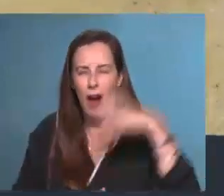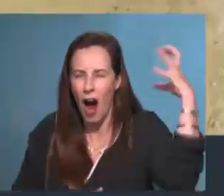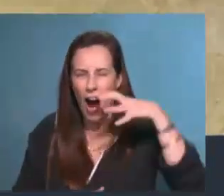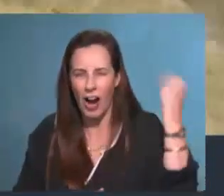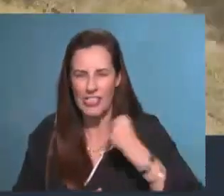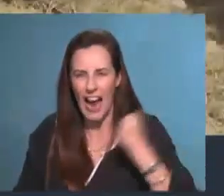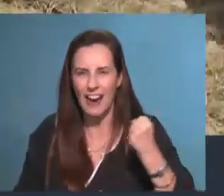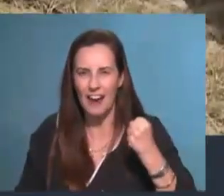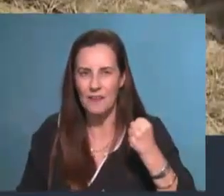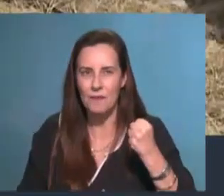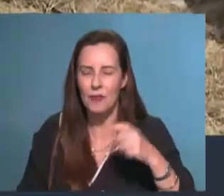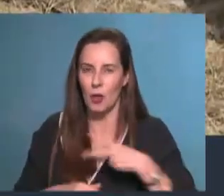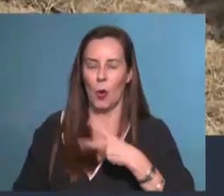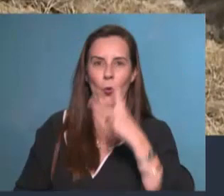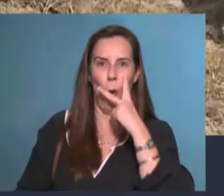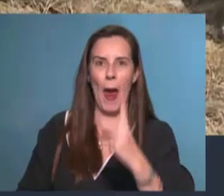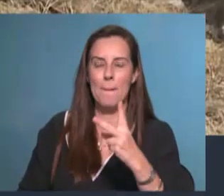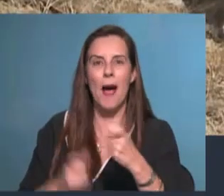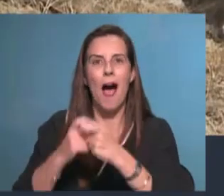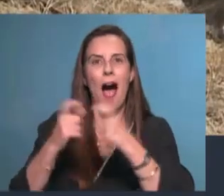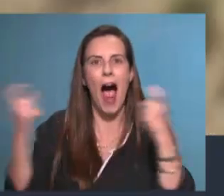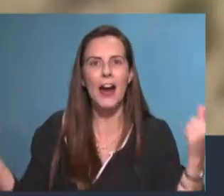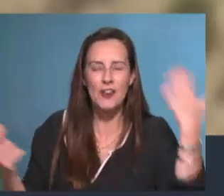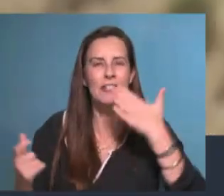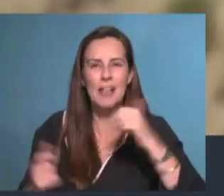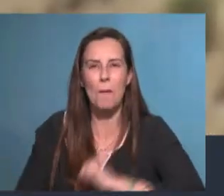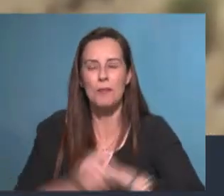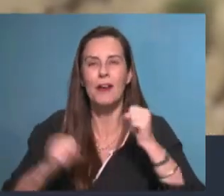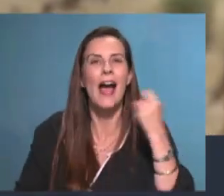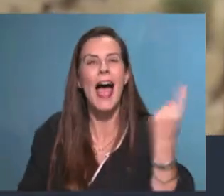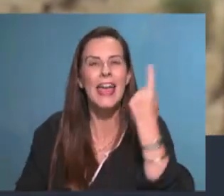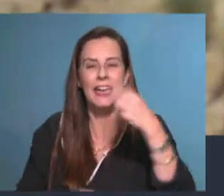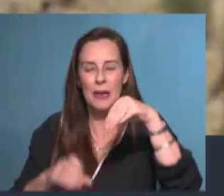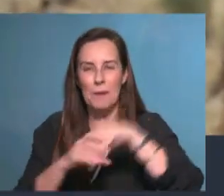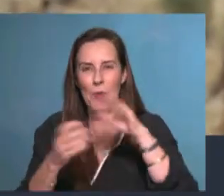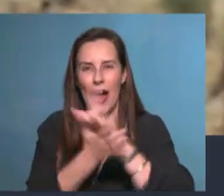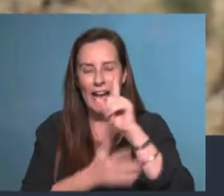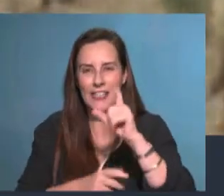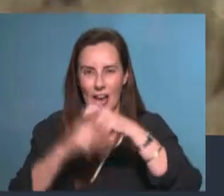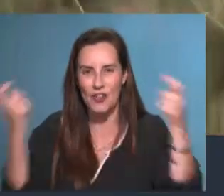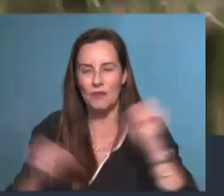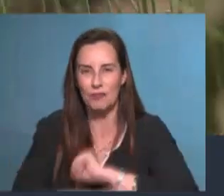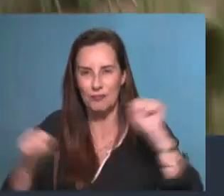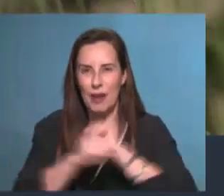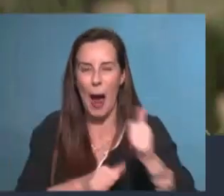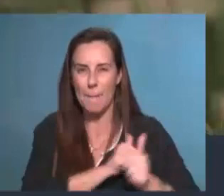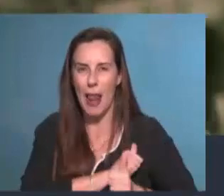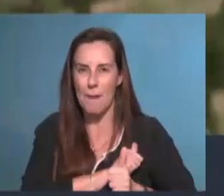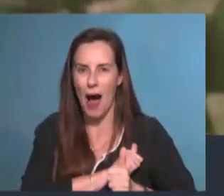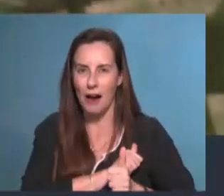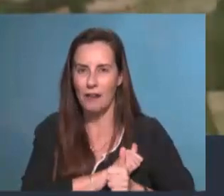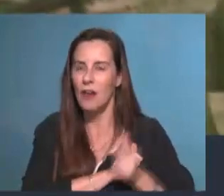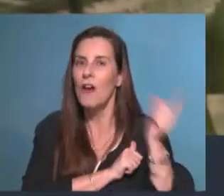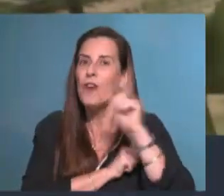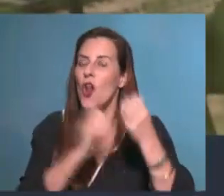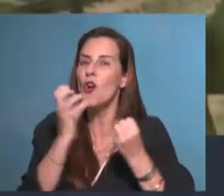הקופחת, הוא נגלה לעינינו, הגשר המופצץ, היחיד מ-11 הגשרים שפוצצו כוחות היישוב, ושלא שוקם